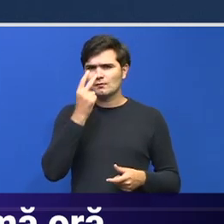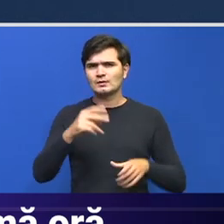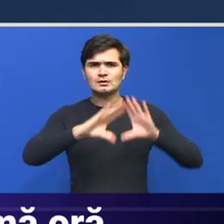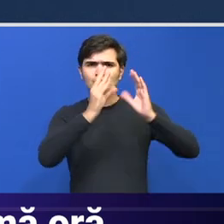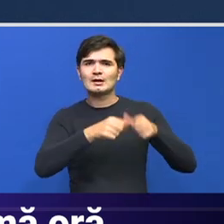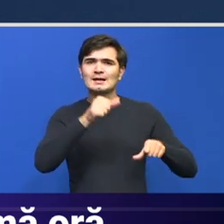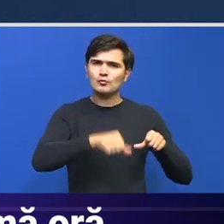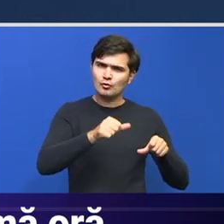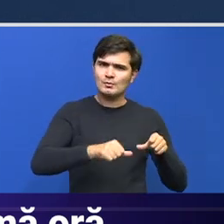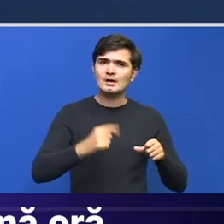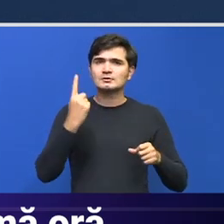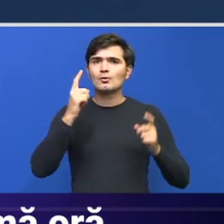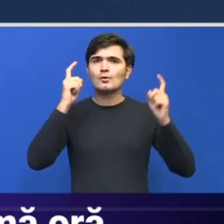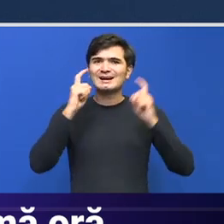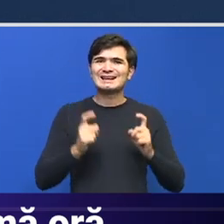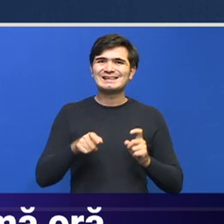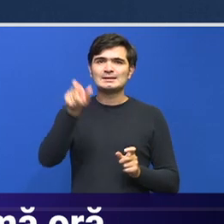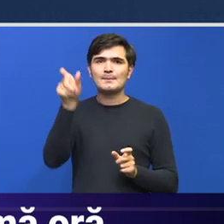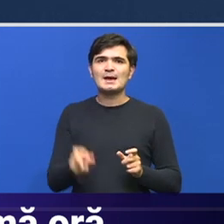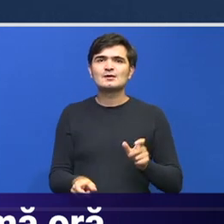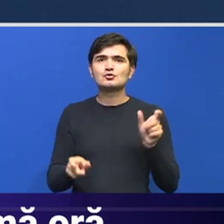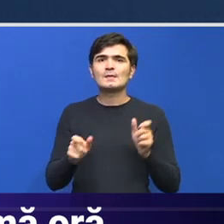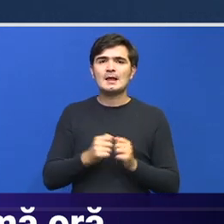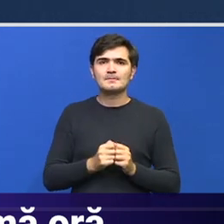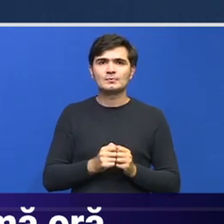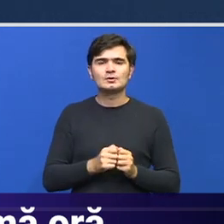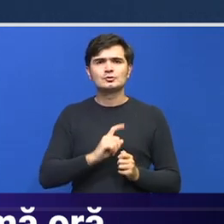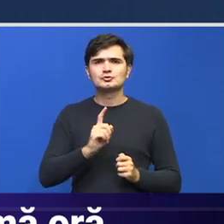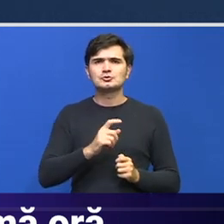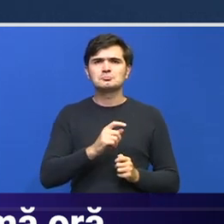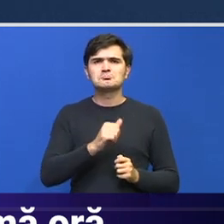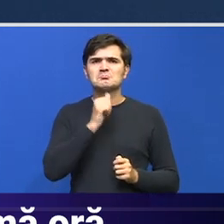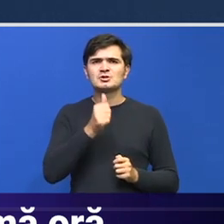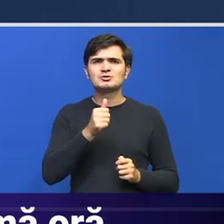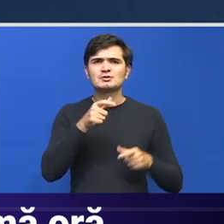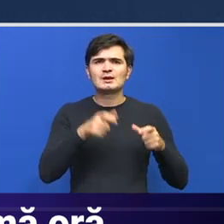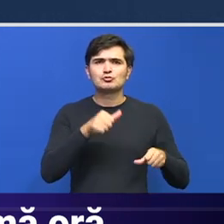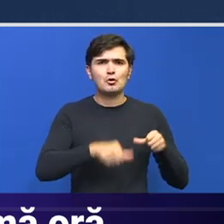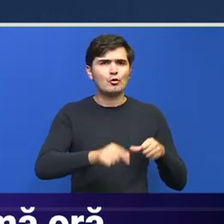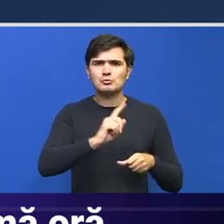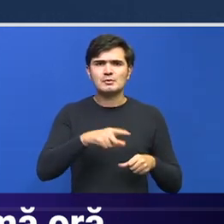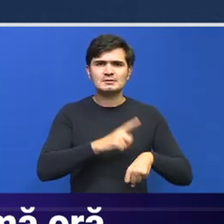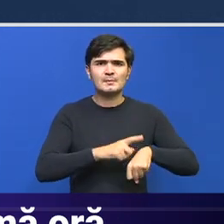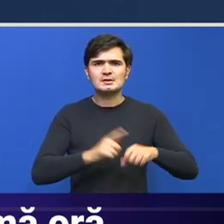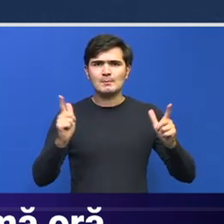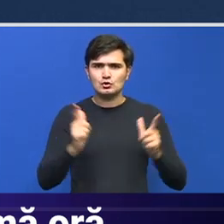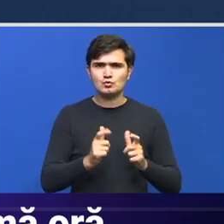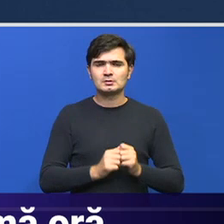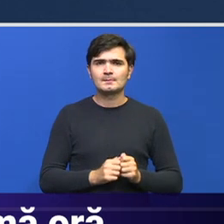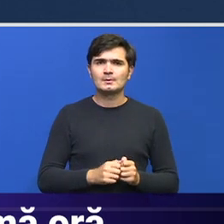în mai multe sectoare, iar soluțiile, să știți că în niciun sector din economie nu sunt soluții pe termen scurt. De obicei, când găsești soluții